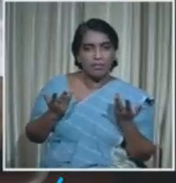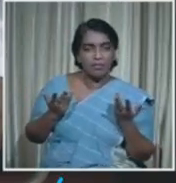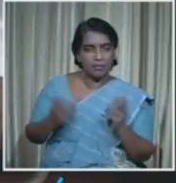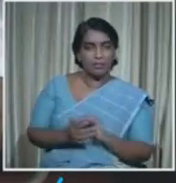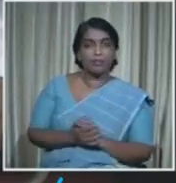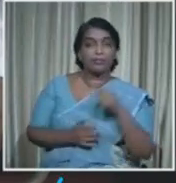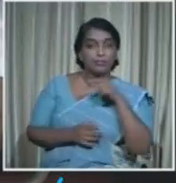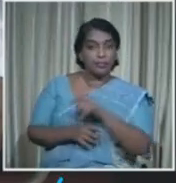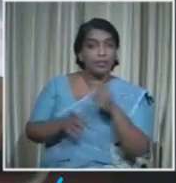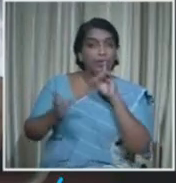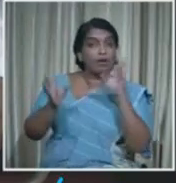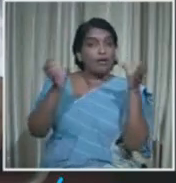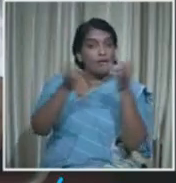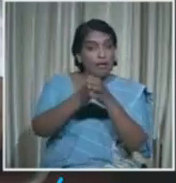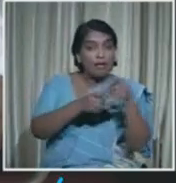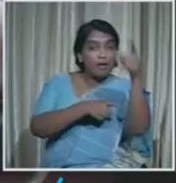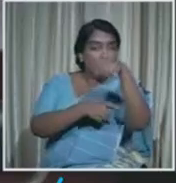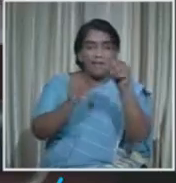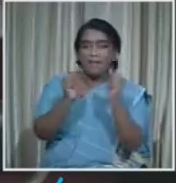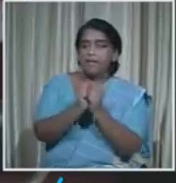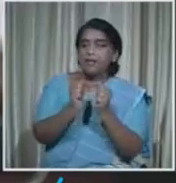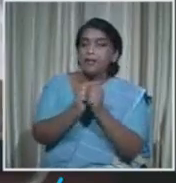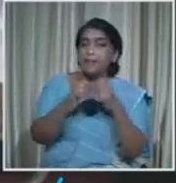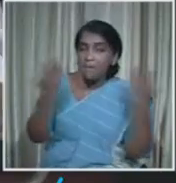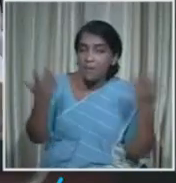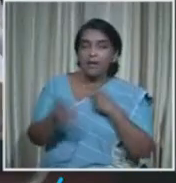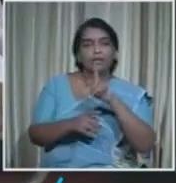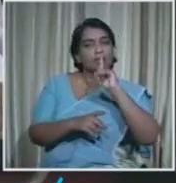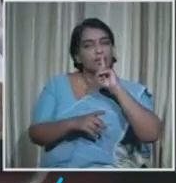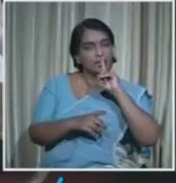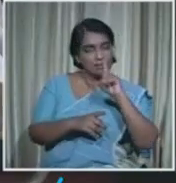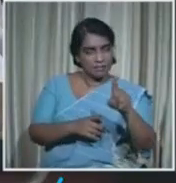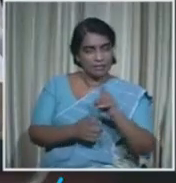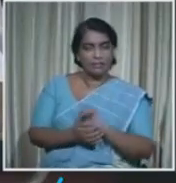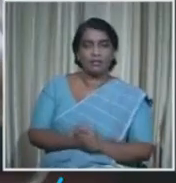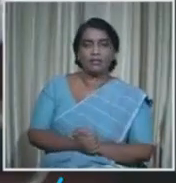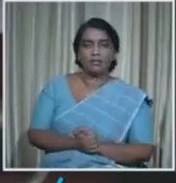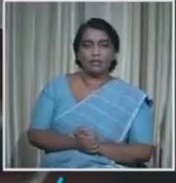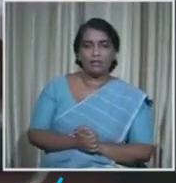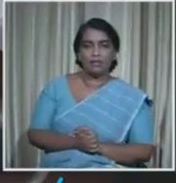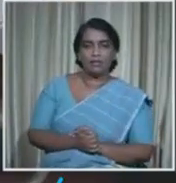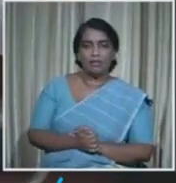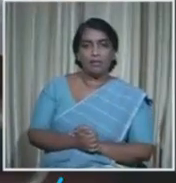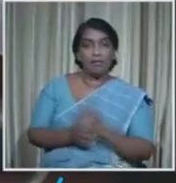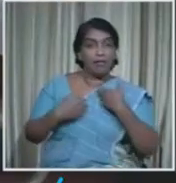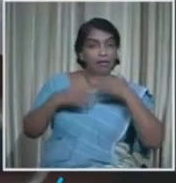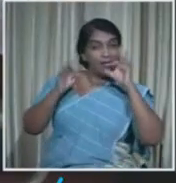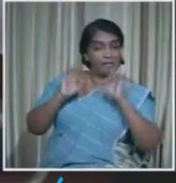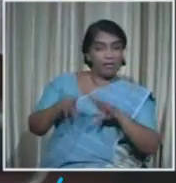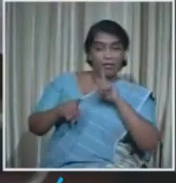මේ කණ්ඩායමට මේක කරන්න බෑ ඒකයි කියන්නේ ඒකෙන් බැහැර වෙලා